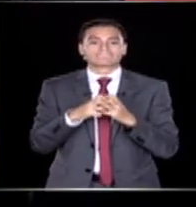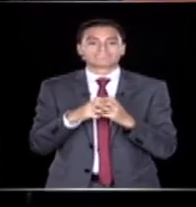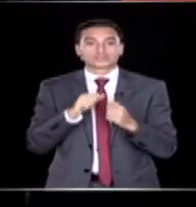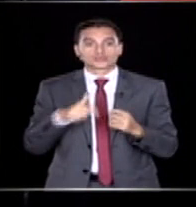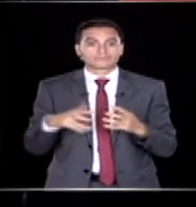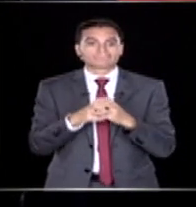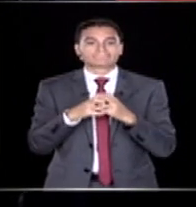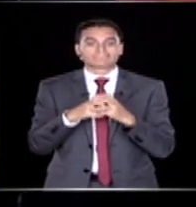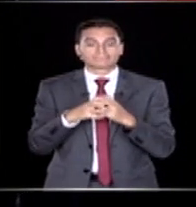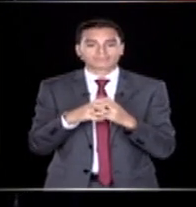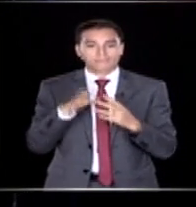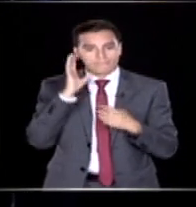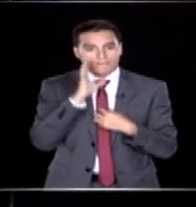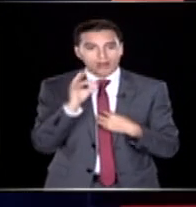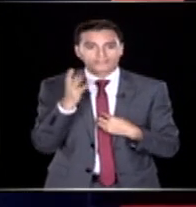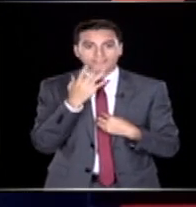ثانيتين.